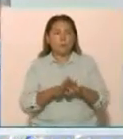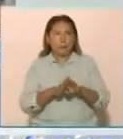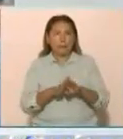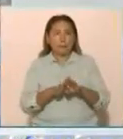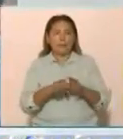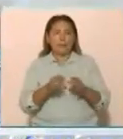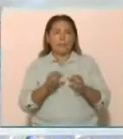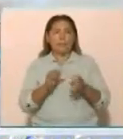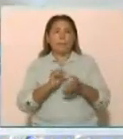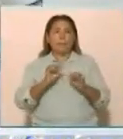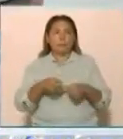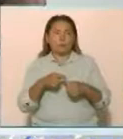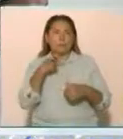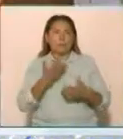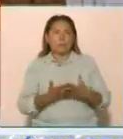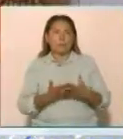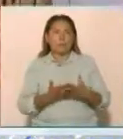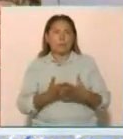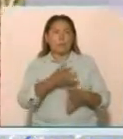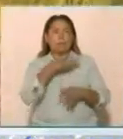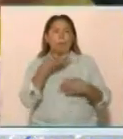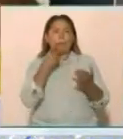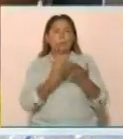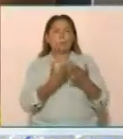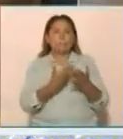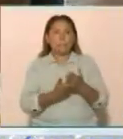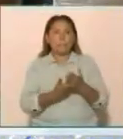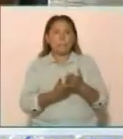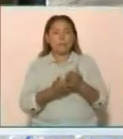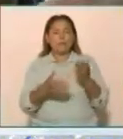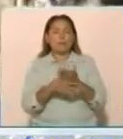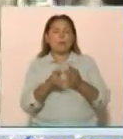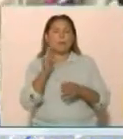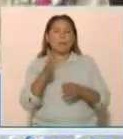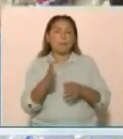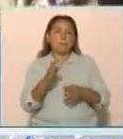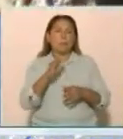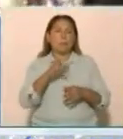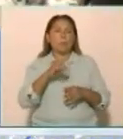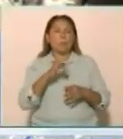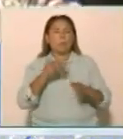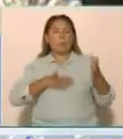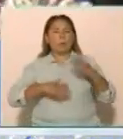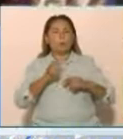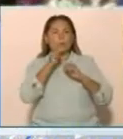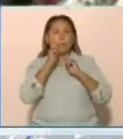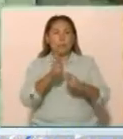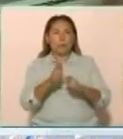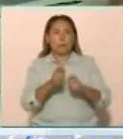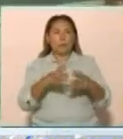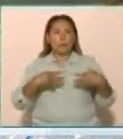беруге біз қызмет жасайтын боламыз. Көп түкірсе көл, көпшіліктің көмегімен пәтерге мұқтаж жандарға қуаныш сыйлап отырған